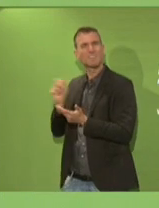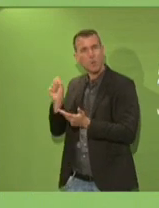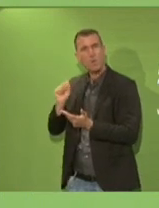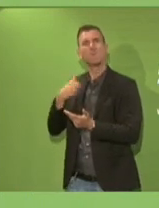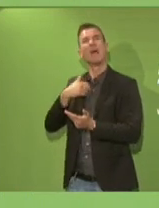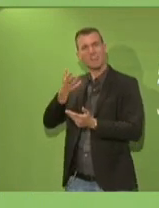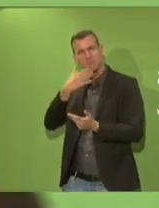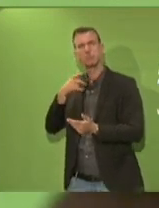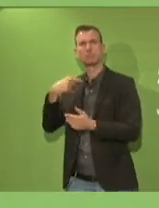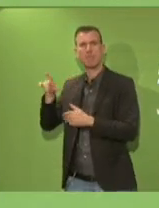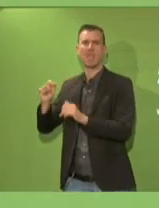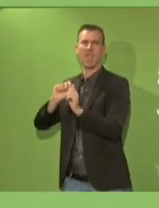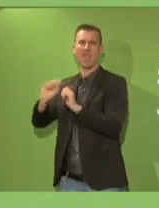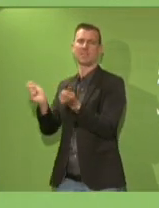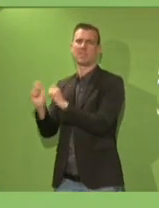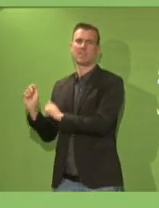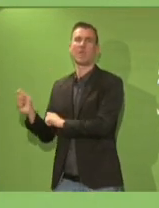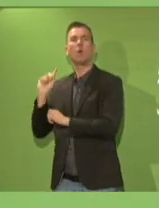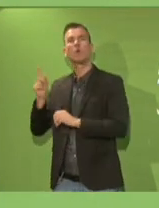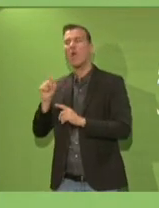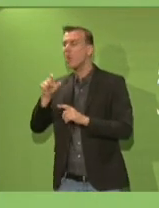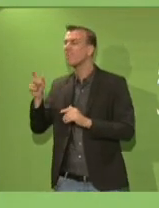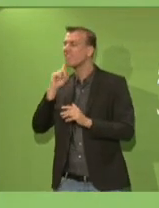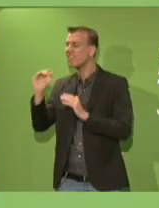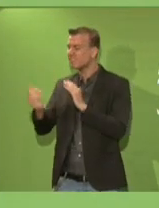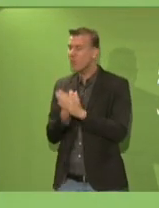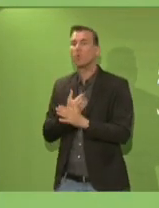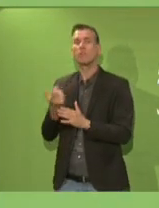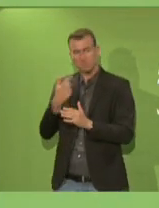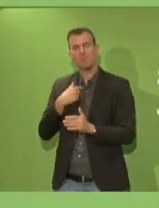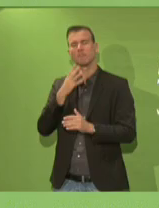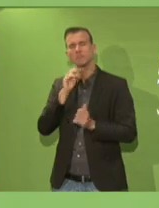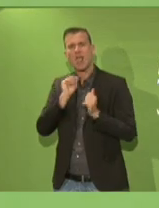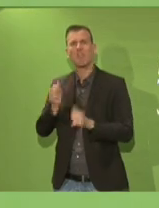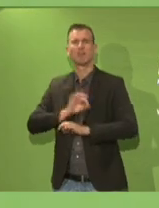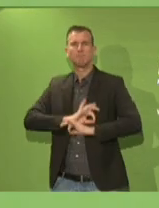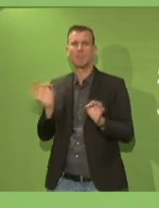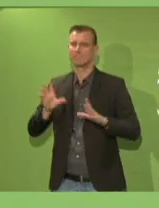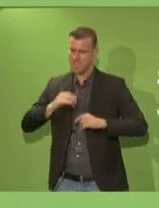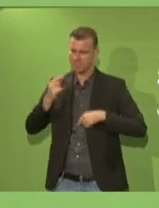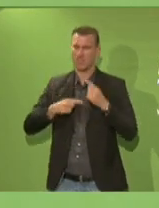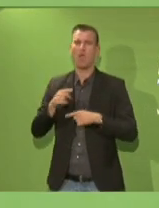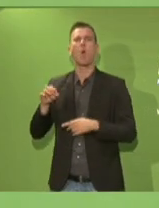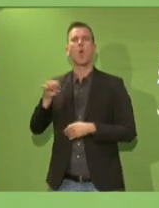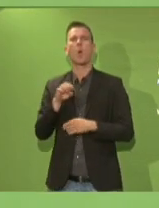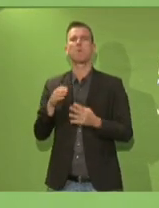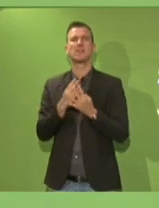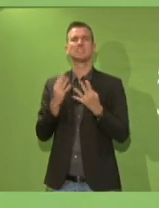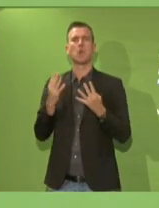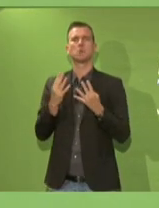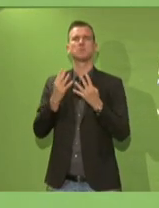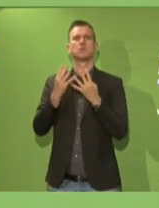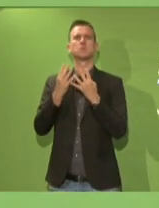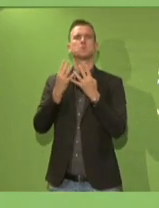Europa erleichtern und bessere Bleibe- und Arbeitsbedingungen schaffen. Wir wollen kein Europa, das die Zäune immer höher